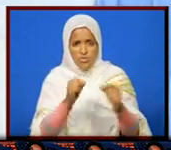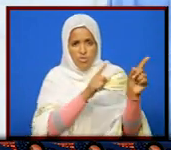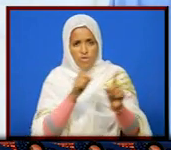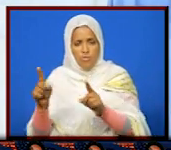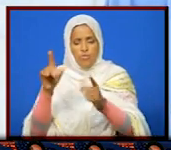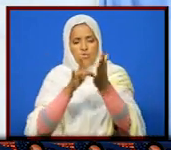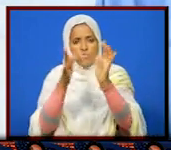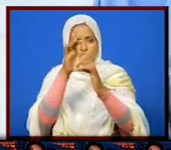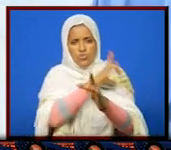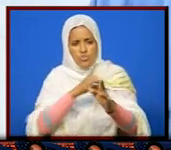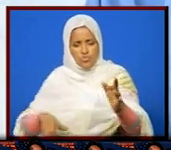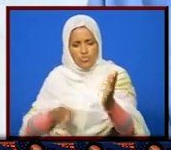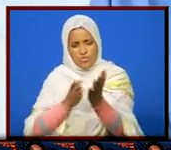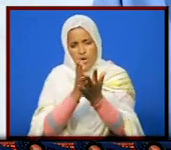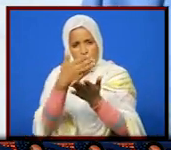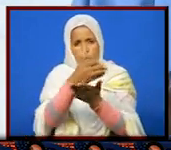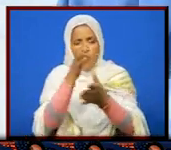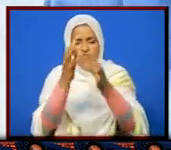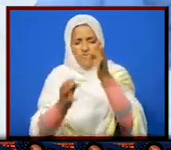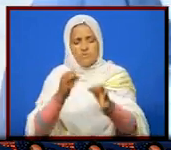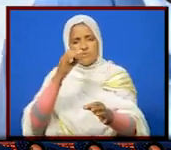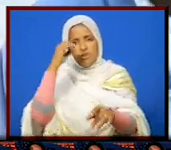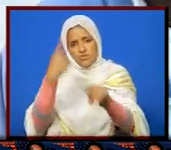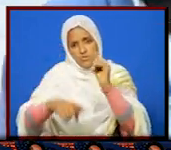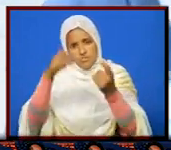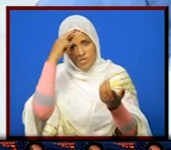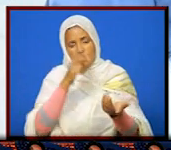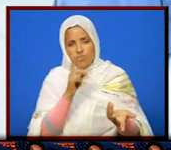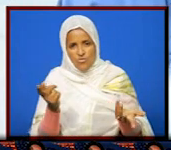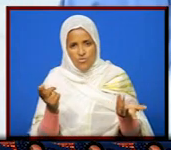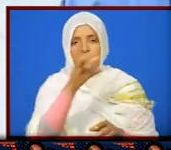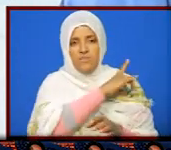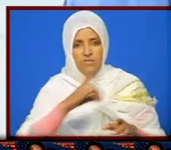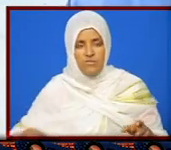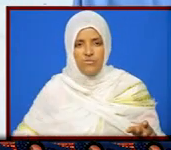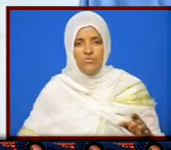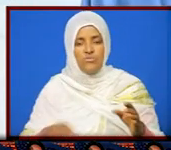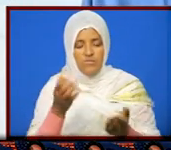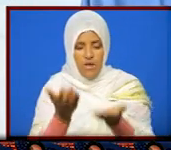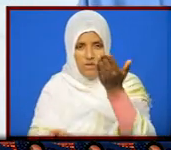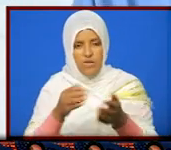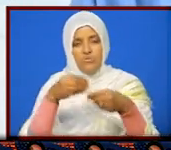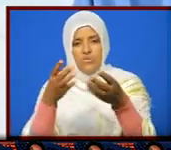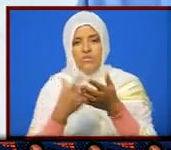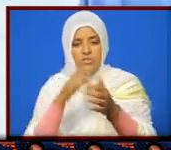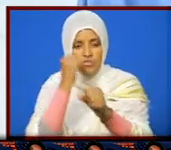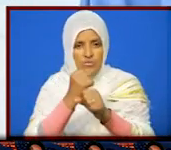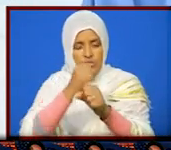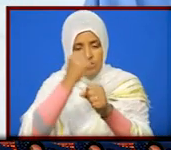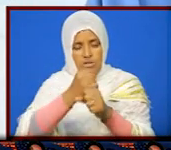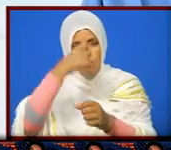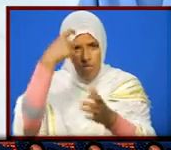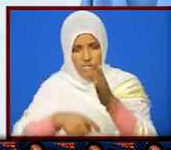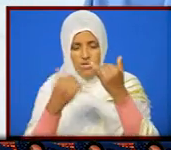ሊያደርገው የሚችለው ደግሞ ክርስቶስ ጠማማ ፍርድ መፍረድ ስለማይችል ነው። ክርስቶስ አዳልቶ ስለም የሰሩትን